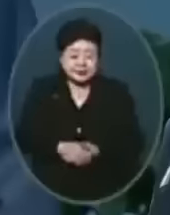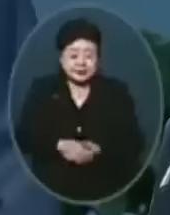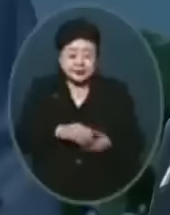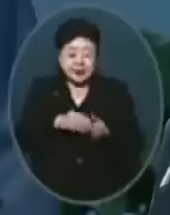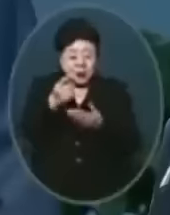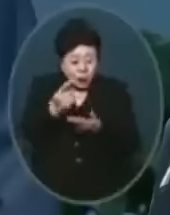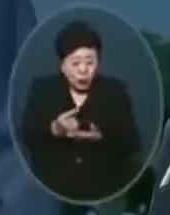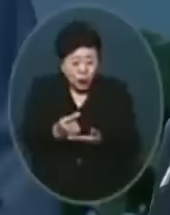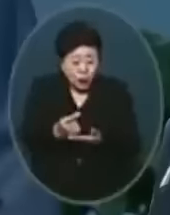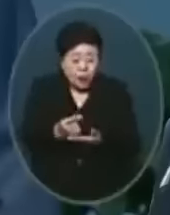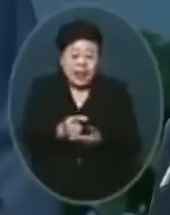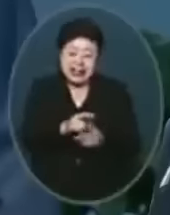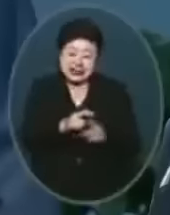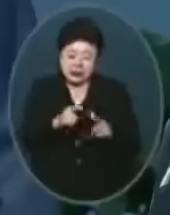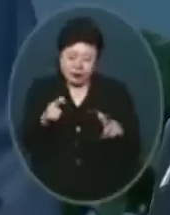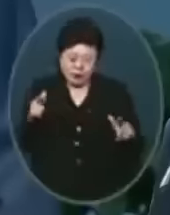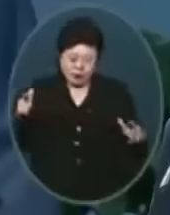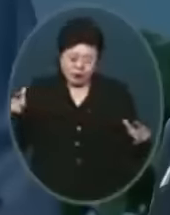데리고 와야